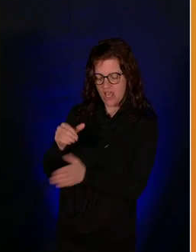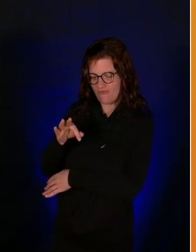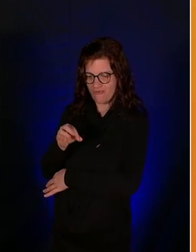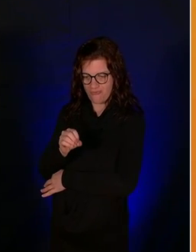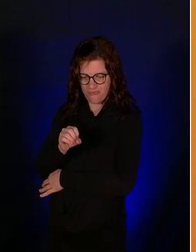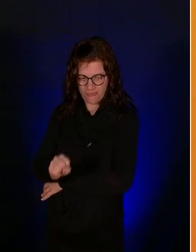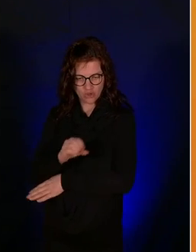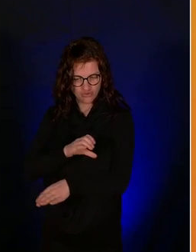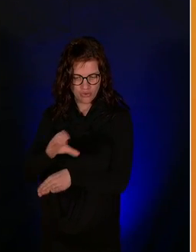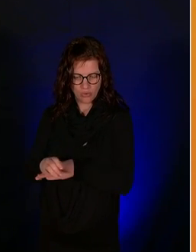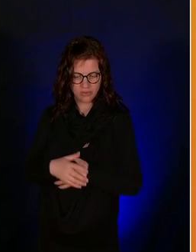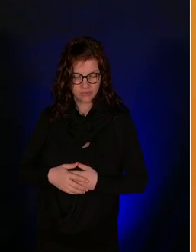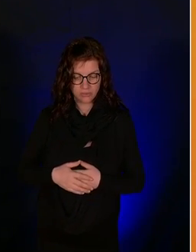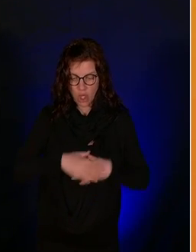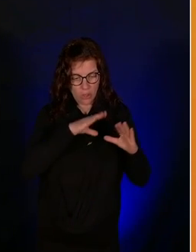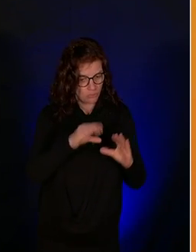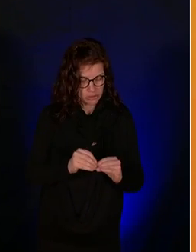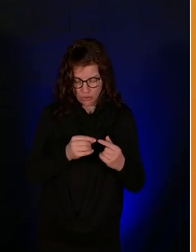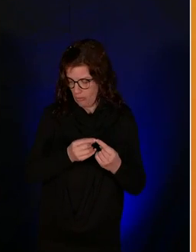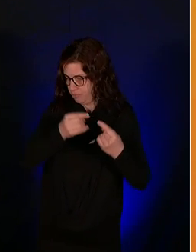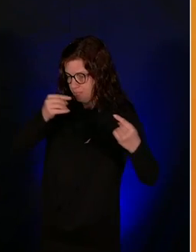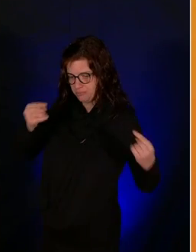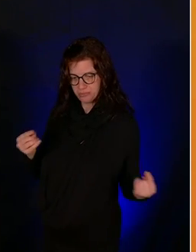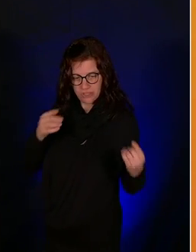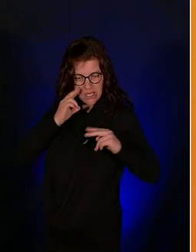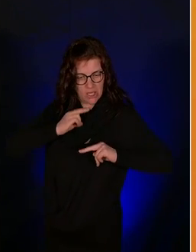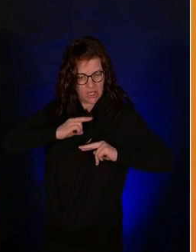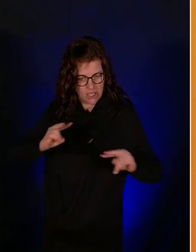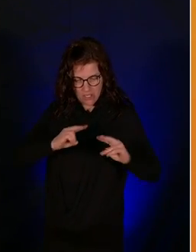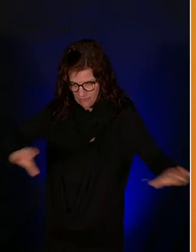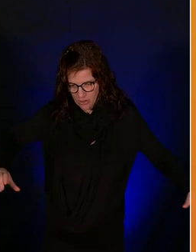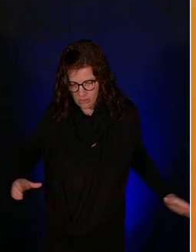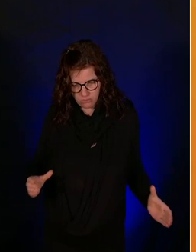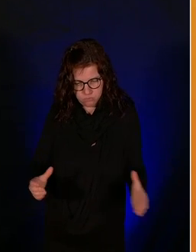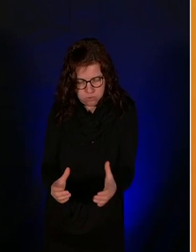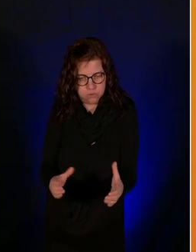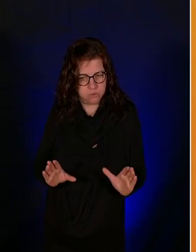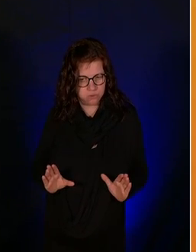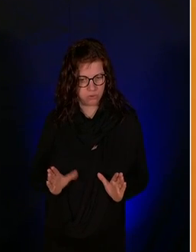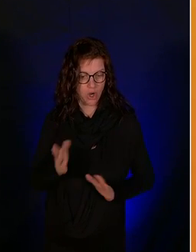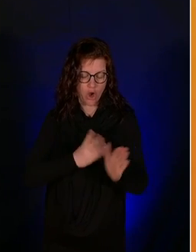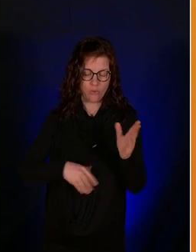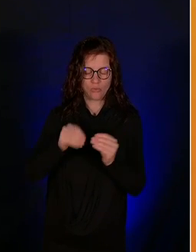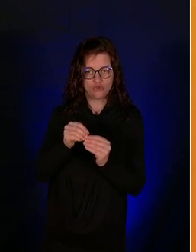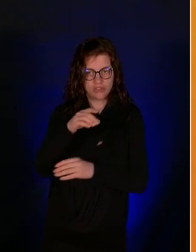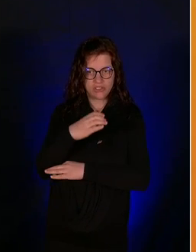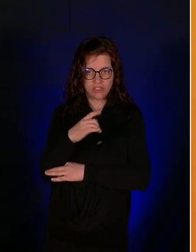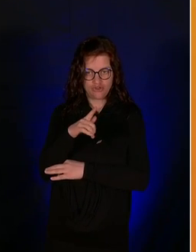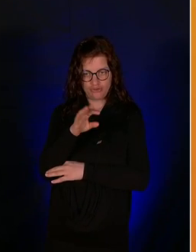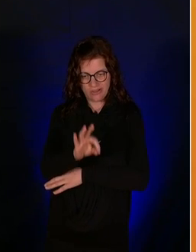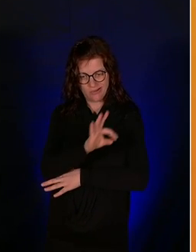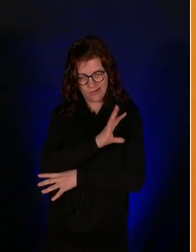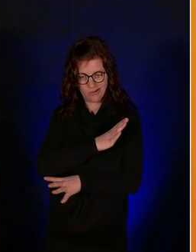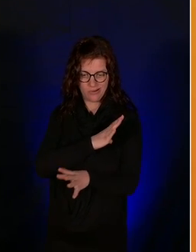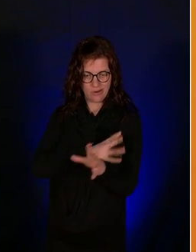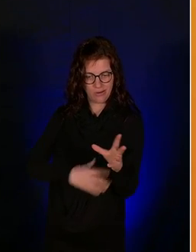Tant de positions antagonistes qui ne sont pas de nature à renforcer l'unité des travailleurs, surtout quand la CGT participe à cela, entre